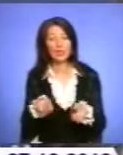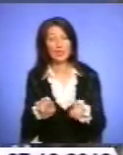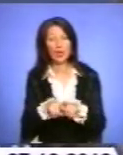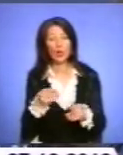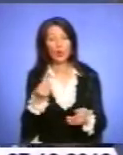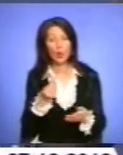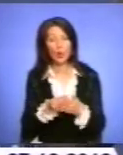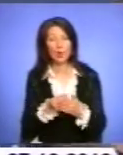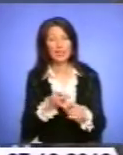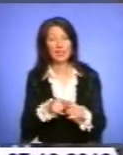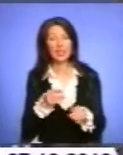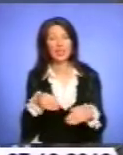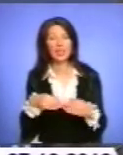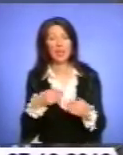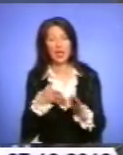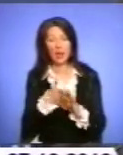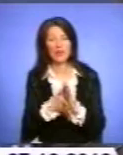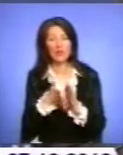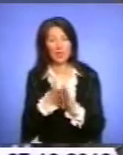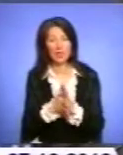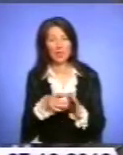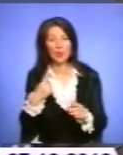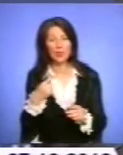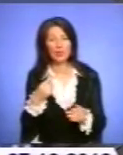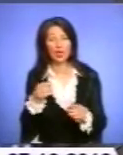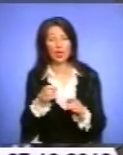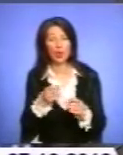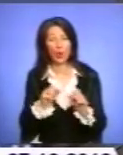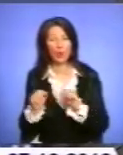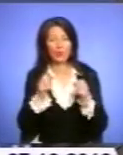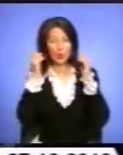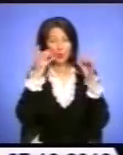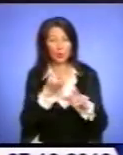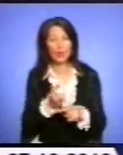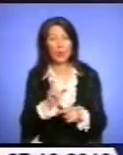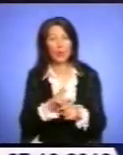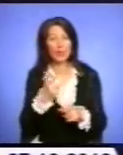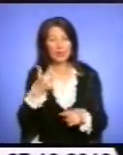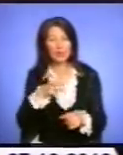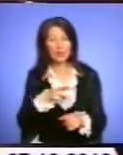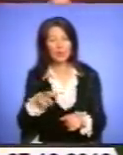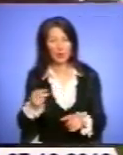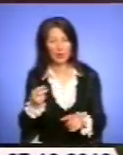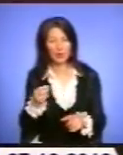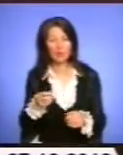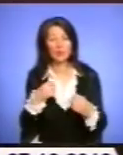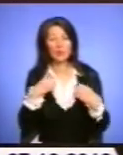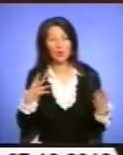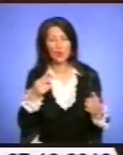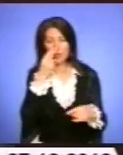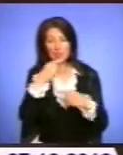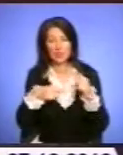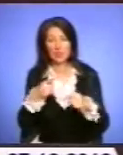які виділяються з обласних управлінь культури, це понад 30 мільйонів гривень. Святкувати традиційно планують аж до